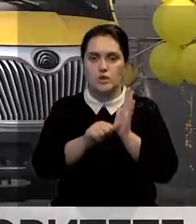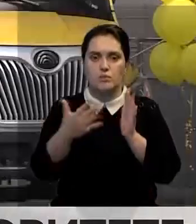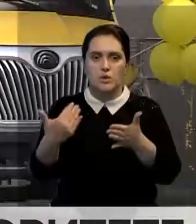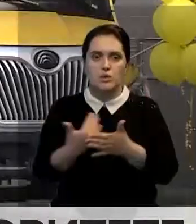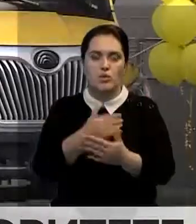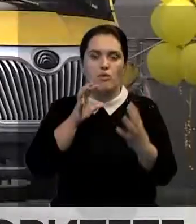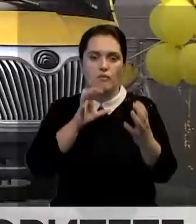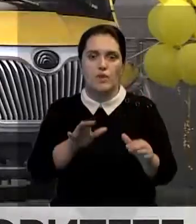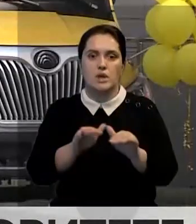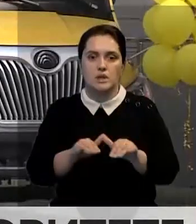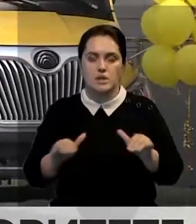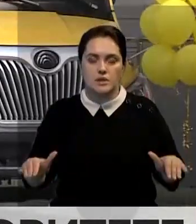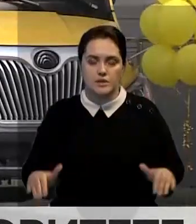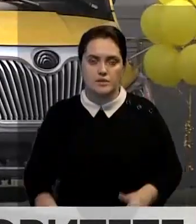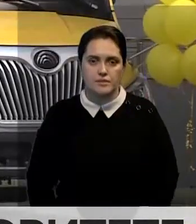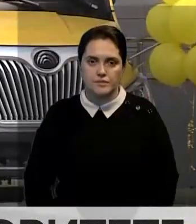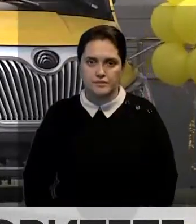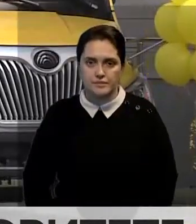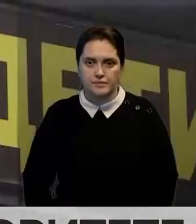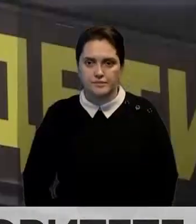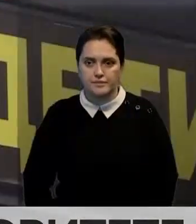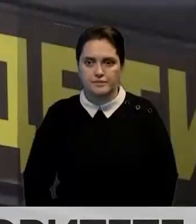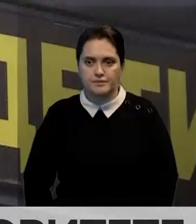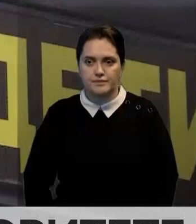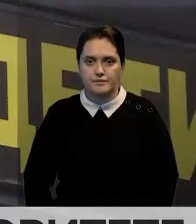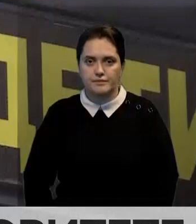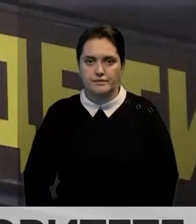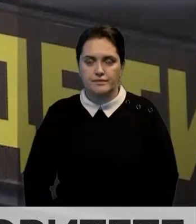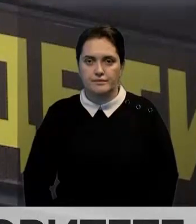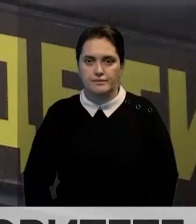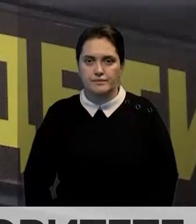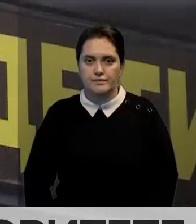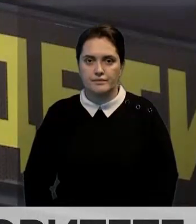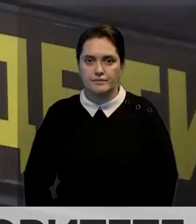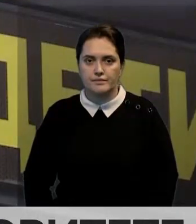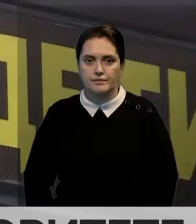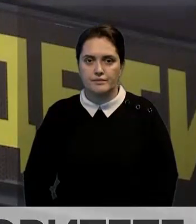автобусов для детей. Аслан Абуталипов, Виктор Полянный, Кокшетау, Хабар 24.